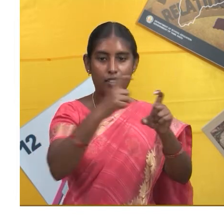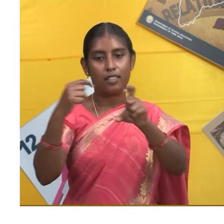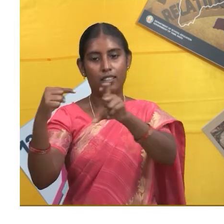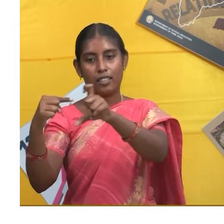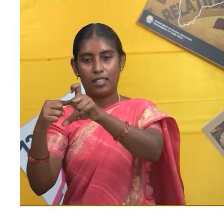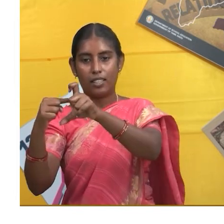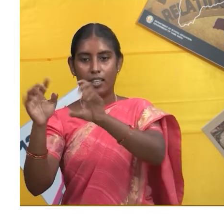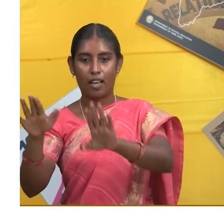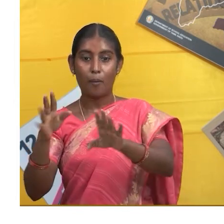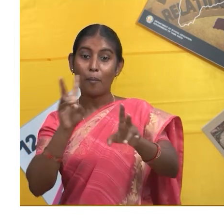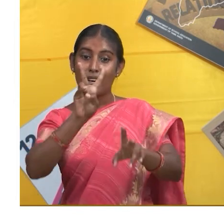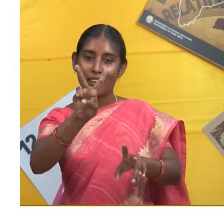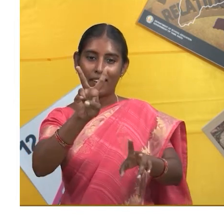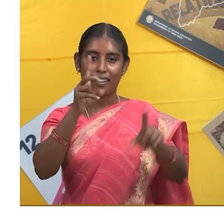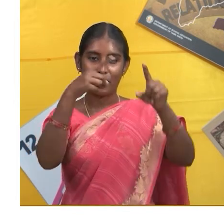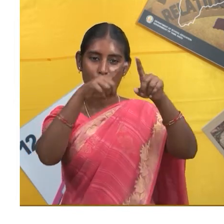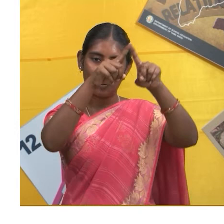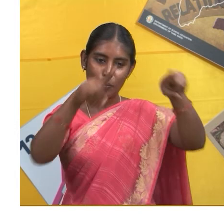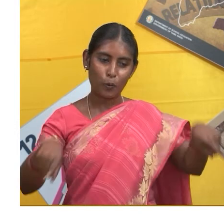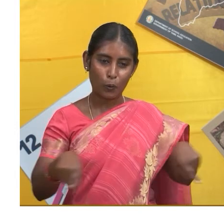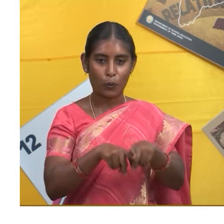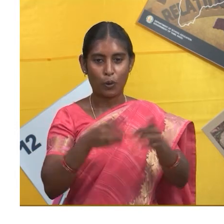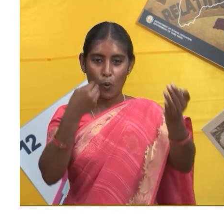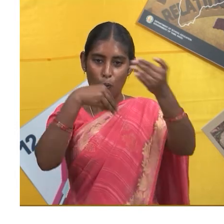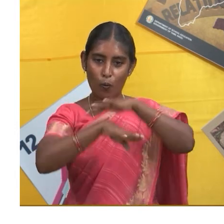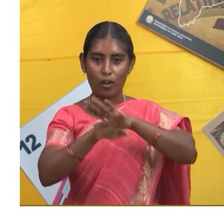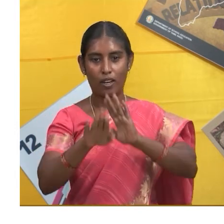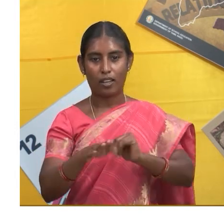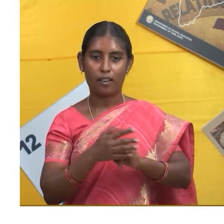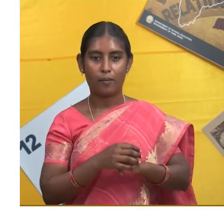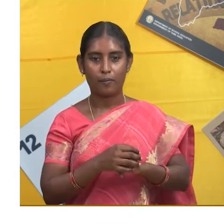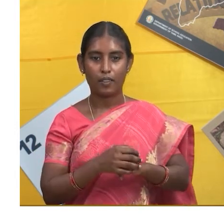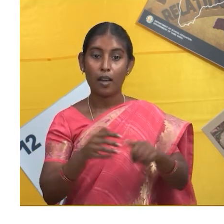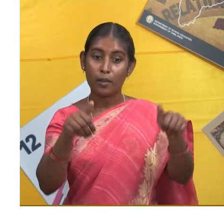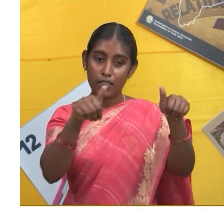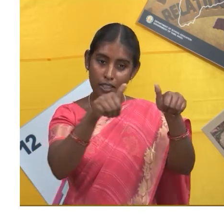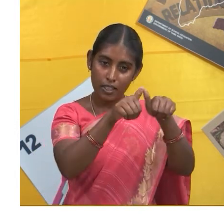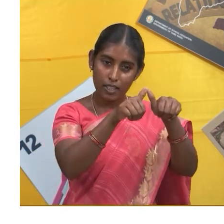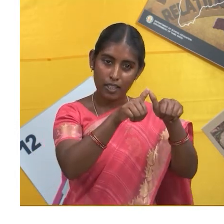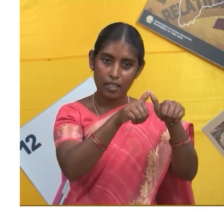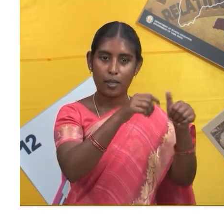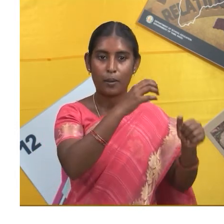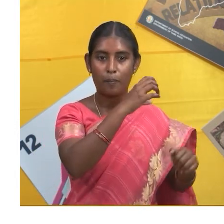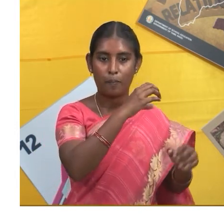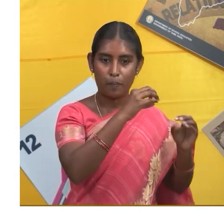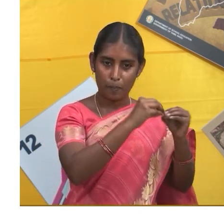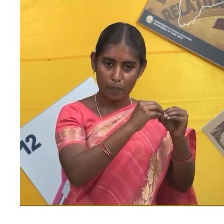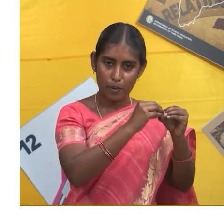தொangenையிhehe Bruno defi rese